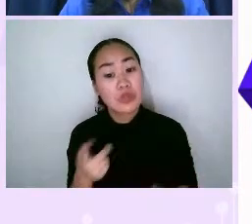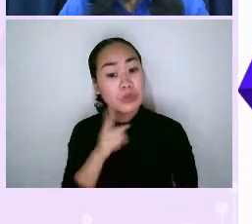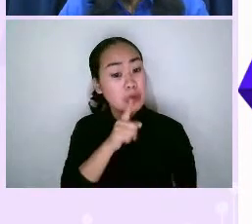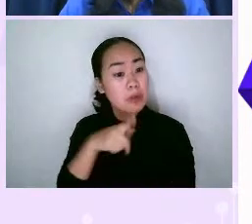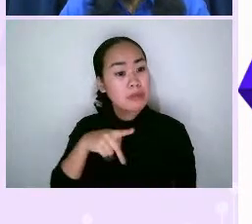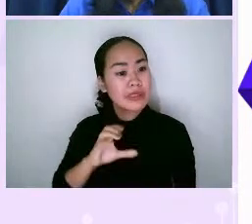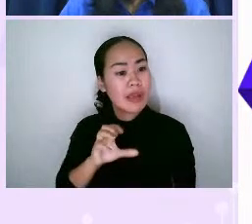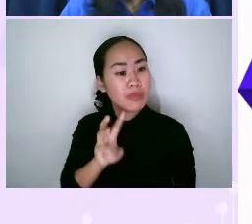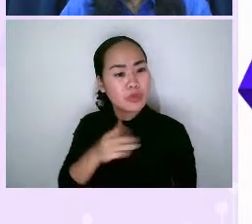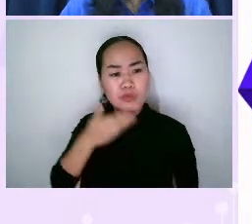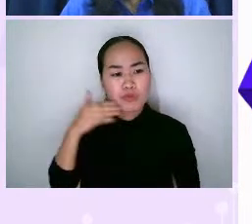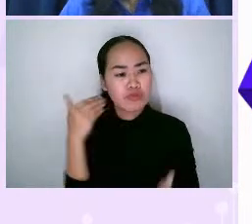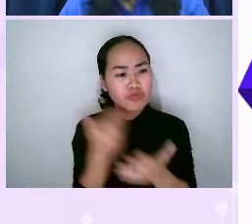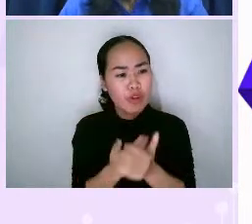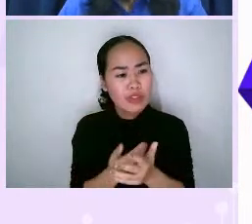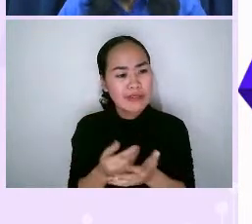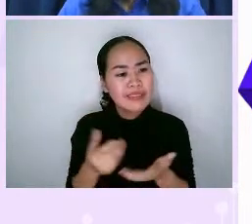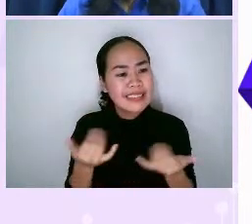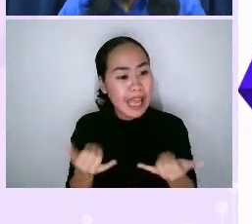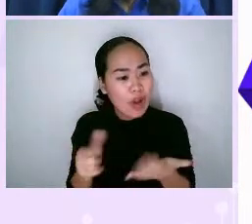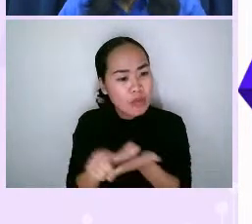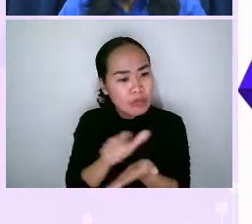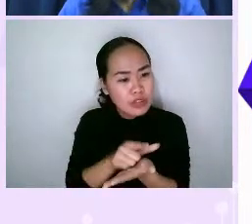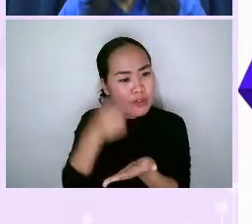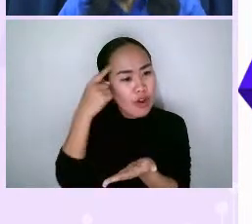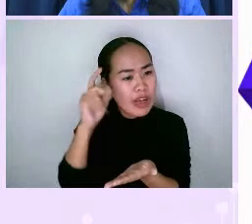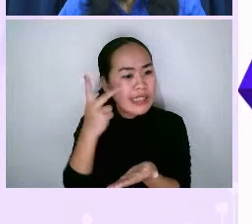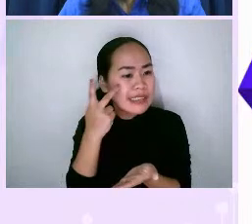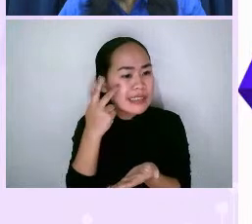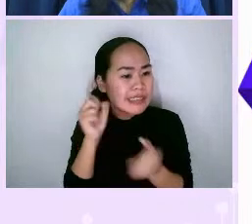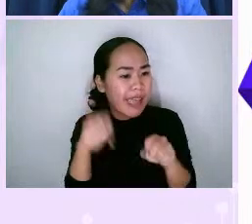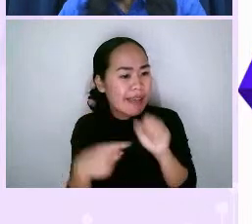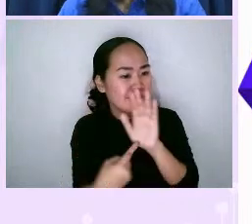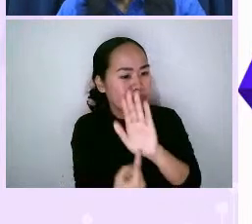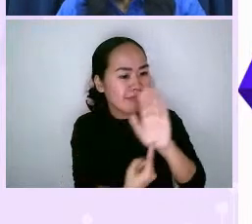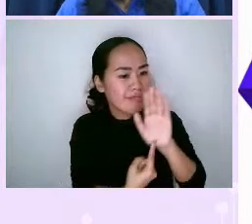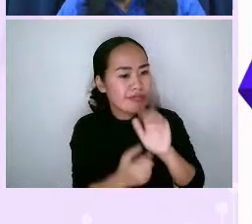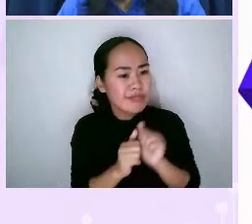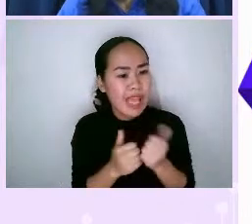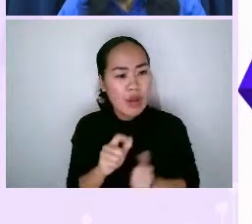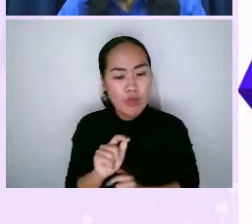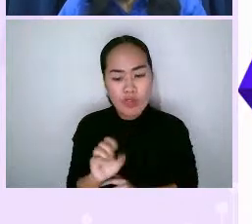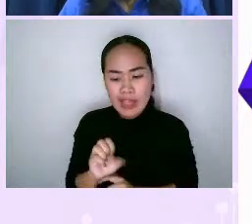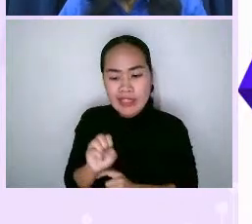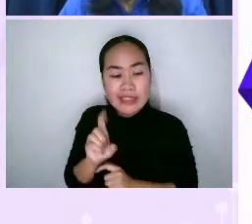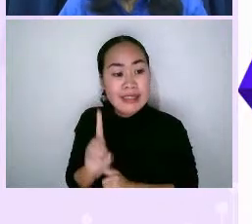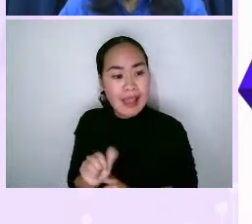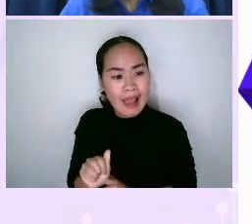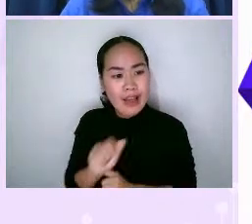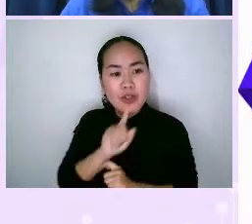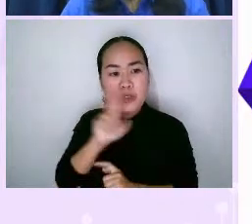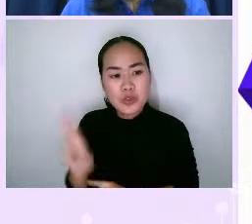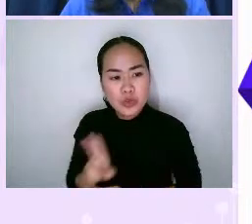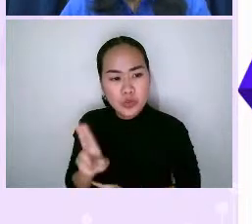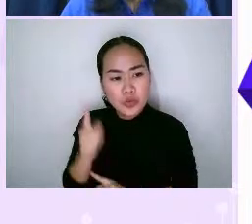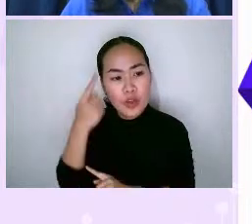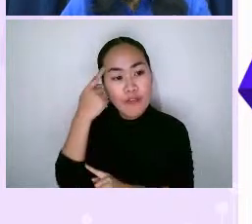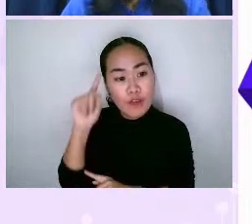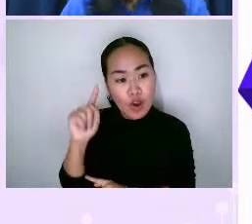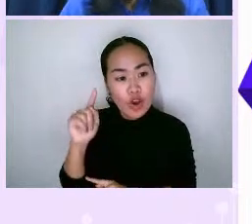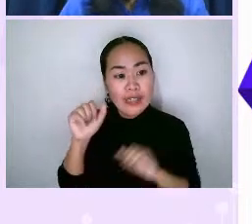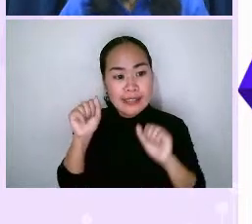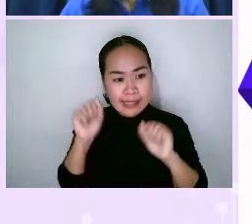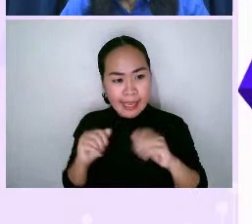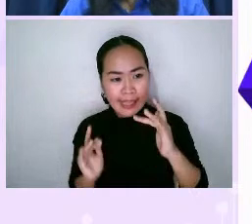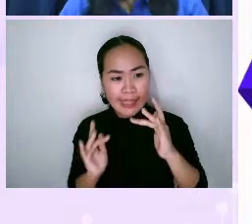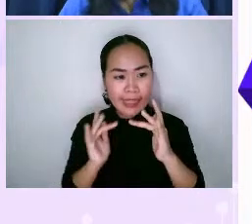ito dito sa Digital All para po makita natin ang ginagawa ng TESDA para po to close the digital gap.